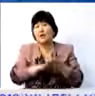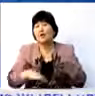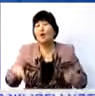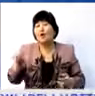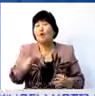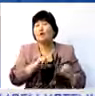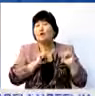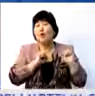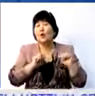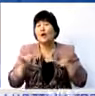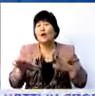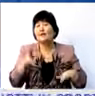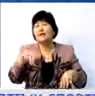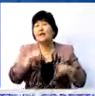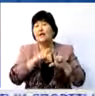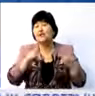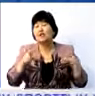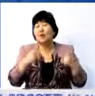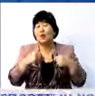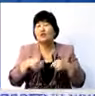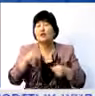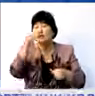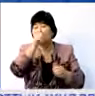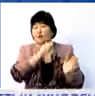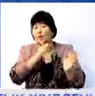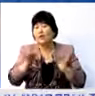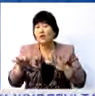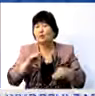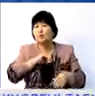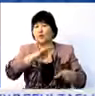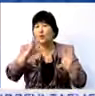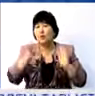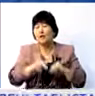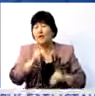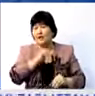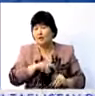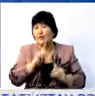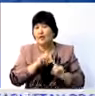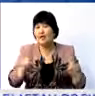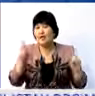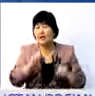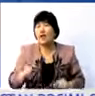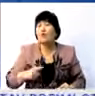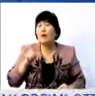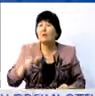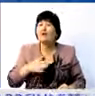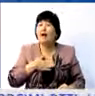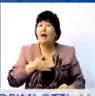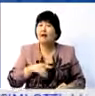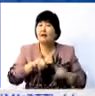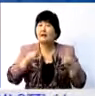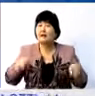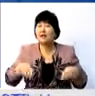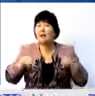Облыстық қорған істер жөндегі департамент ұжыма жыл бойы атқарылған жұмыстарды қорытындылап, еңбегімен ерекшеленген мамандарға алғыс хаттармен